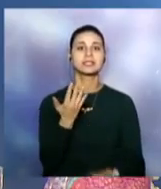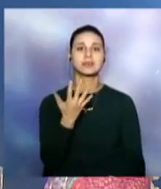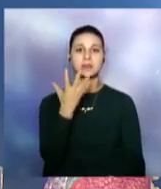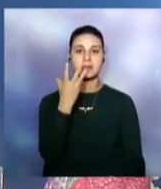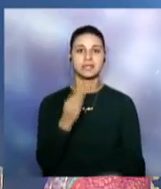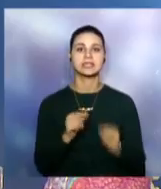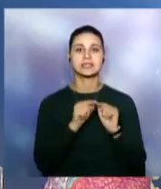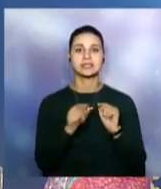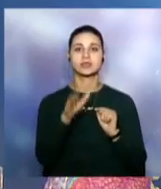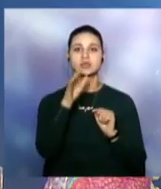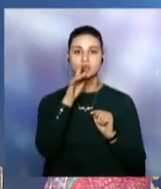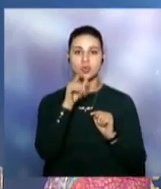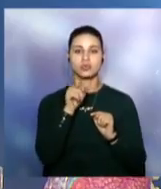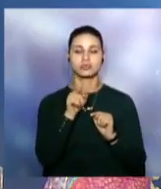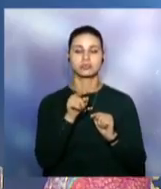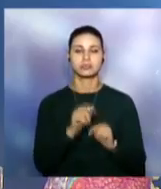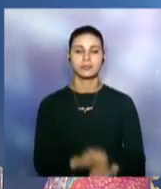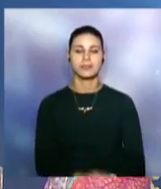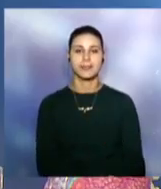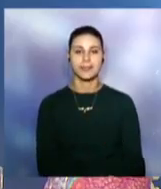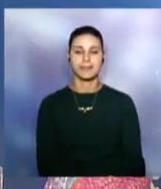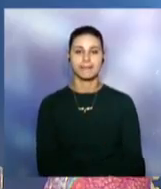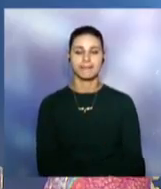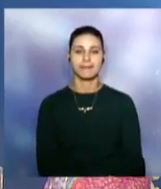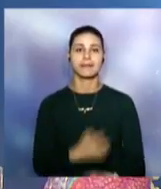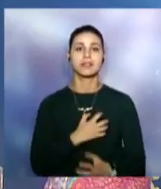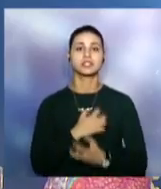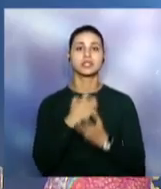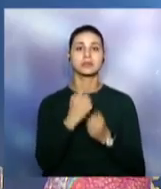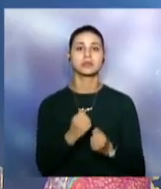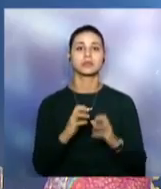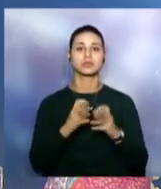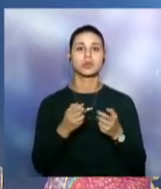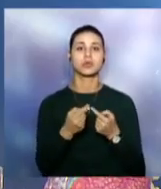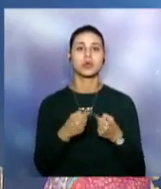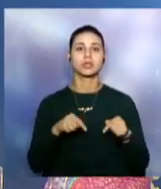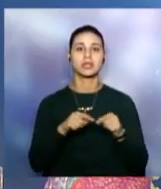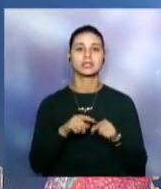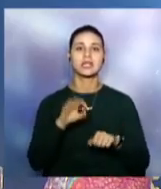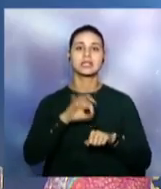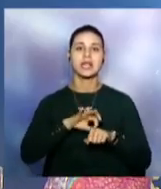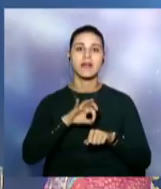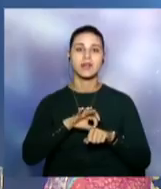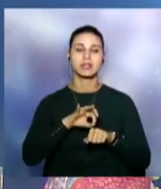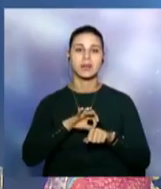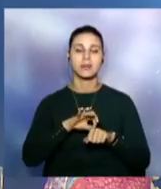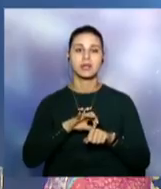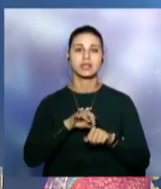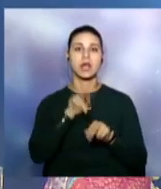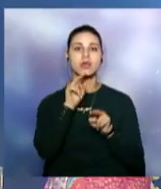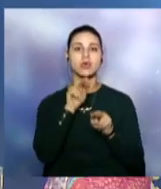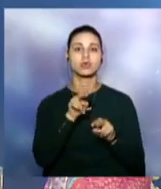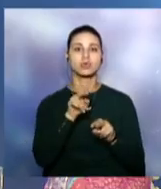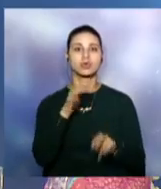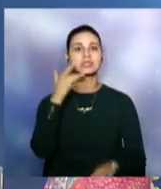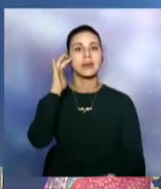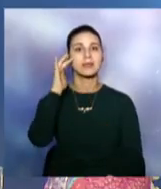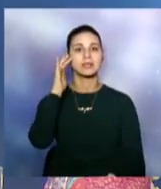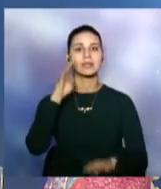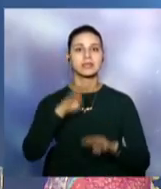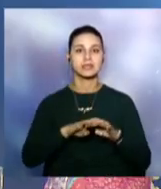დღის განმავლობაში, უკანასკნელი რამდენიმე დღის განმავლობაში ჯანმრთელობის მსოფლიო ორგანიზაციამ, დაავადებათა კონტროლის ამერიკის